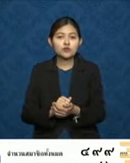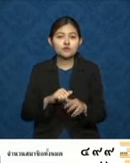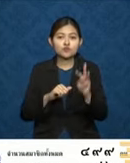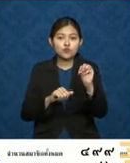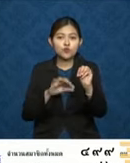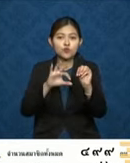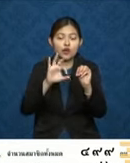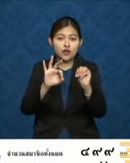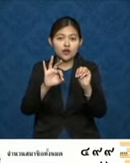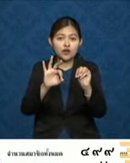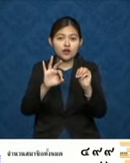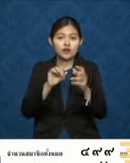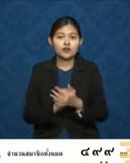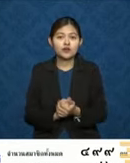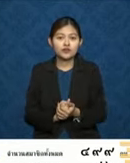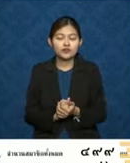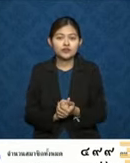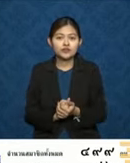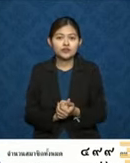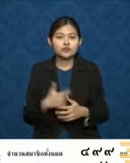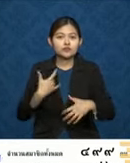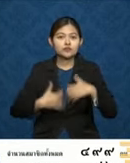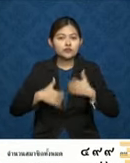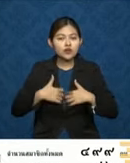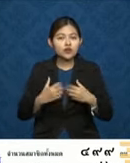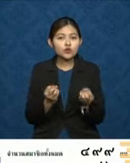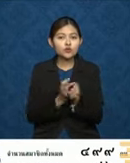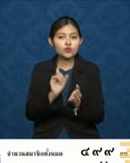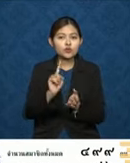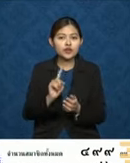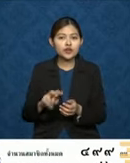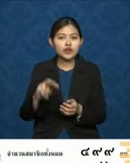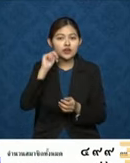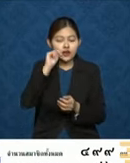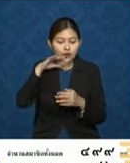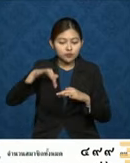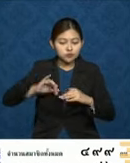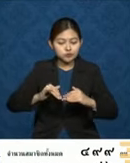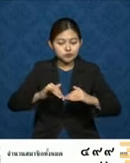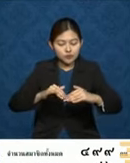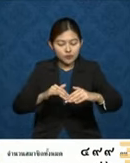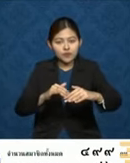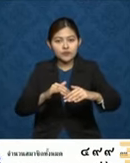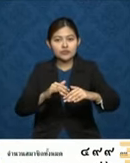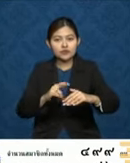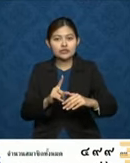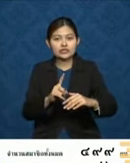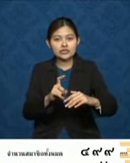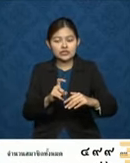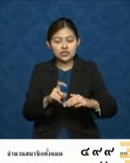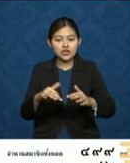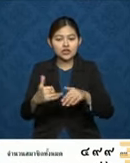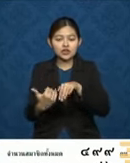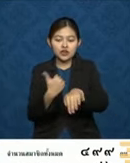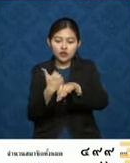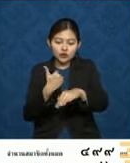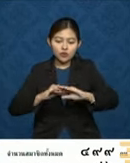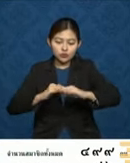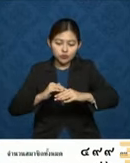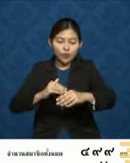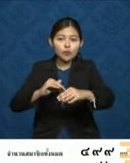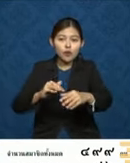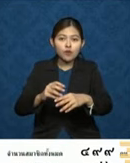ตำบลบ้านท่าขีเหล็กเนี่ยนะครับได้เกิดความเดือดร้อนจากปัญหาน้ำกัดเซาะตลิ่งพังถนนทรุดเ่อเสียหายเป็น